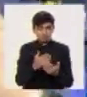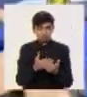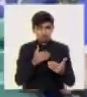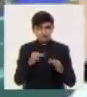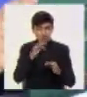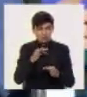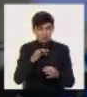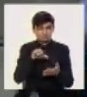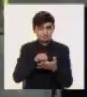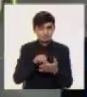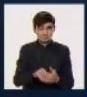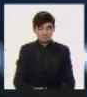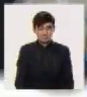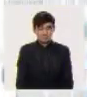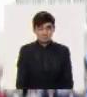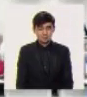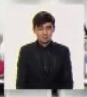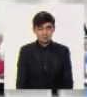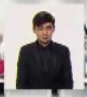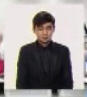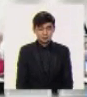кем-то сценарию.